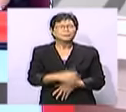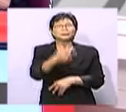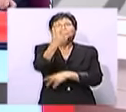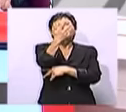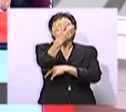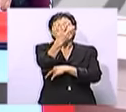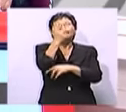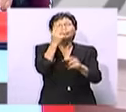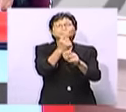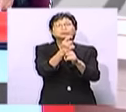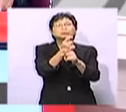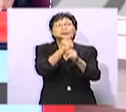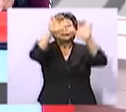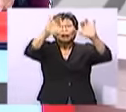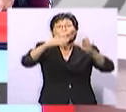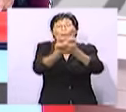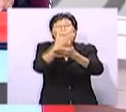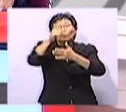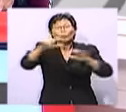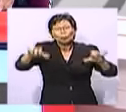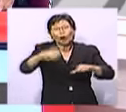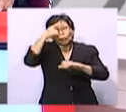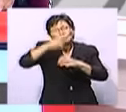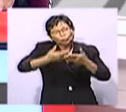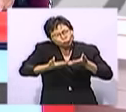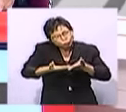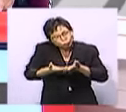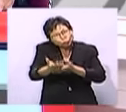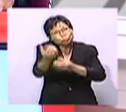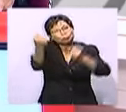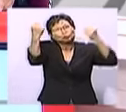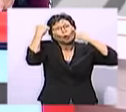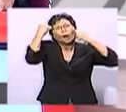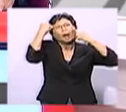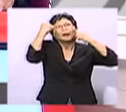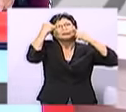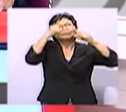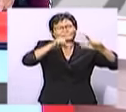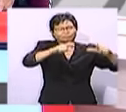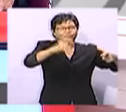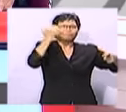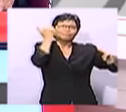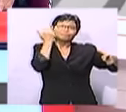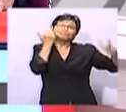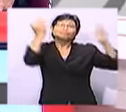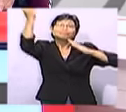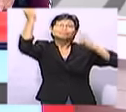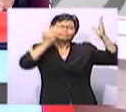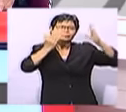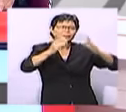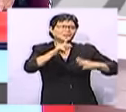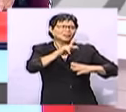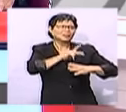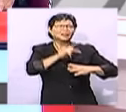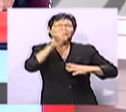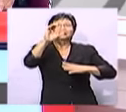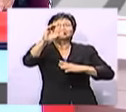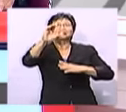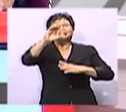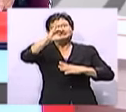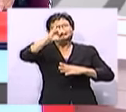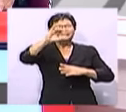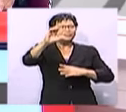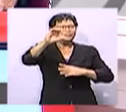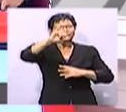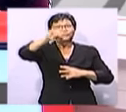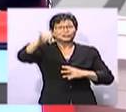Tiga pendekatan baru perlu dilaksanakan bagi terus memperkasa badan kehakiman di negara ini. Jelas Ketua Hakim Negara yang baru Tan Sri